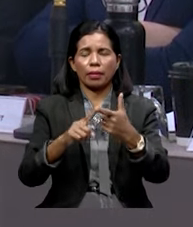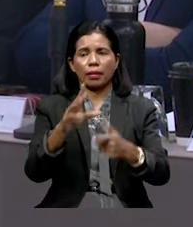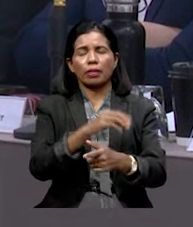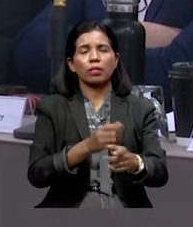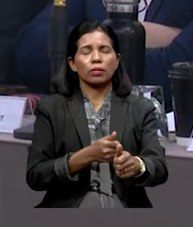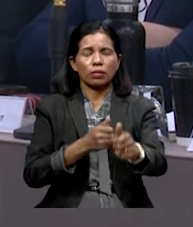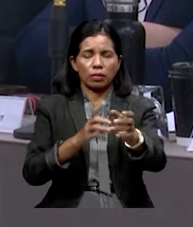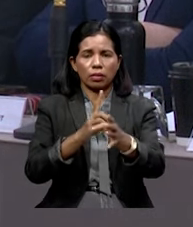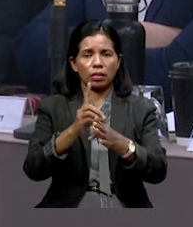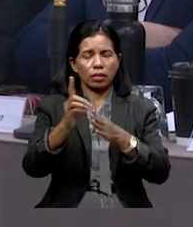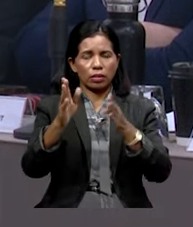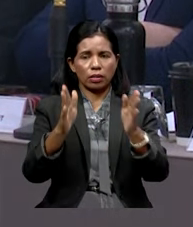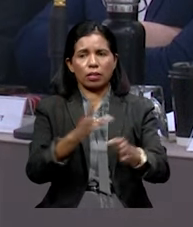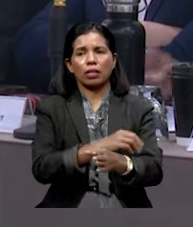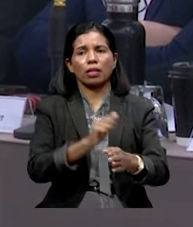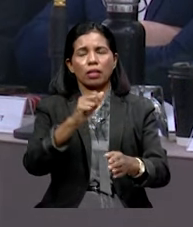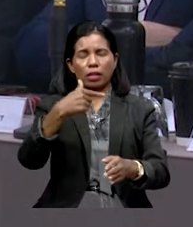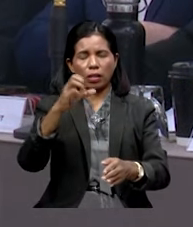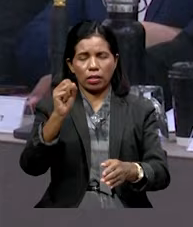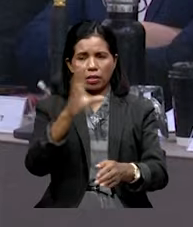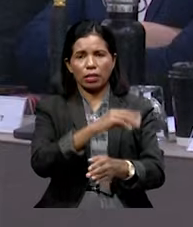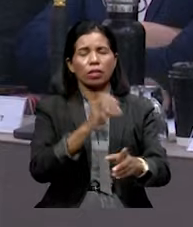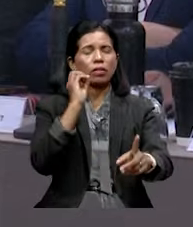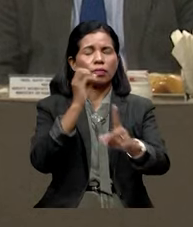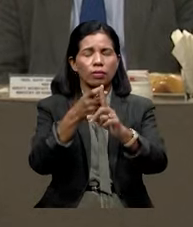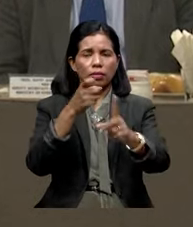malade invest ar silv